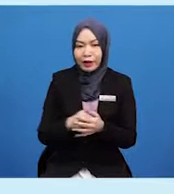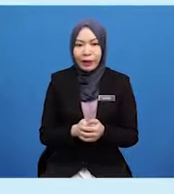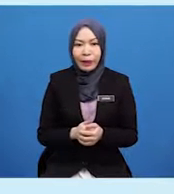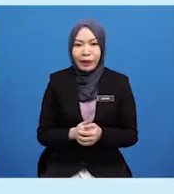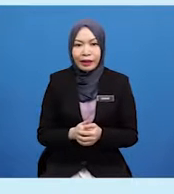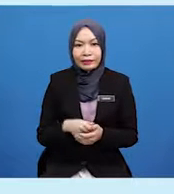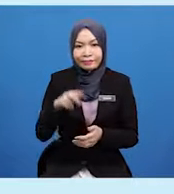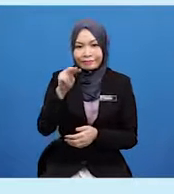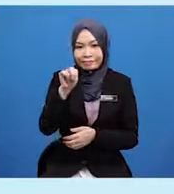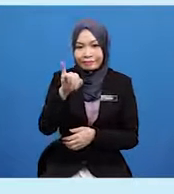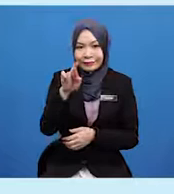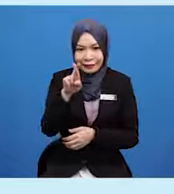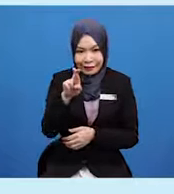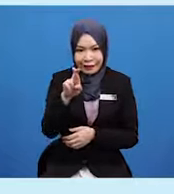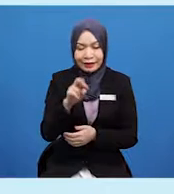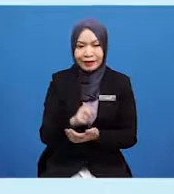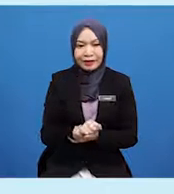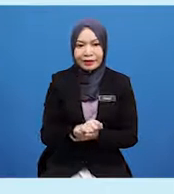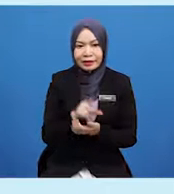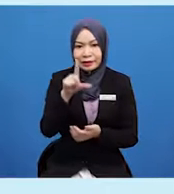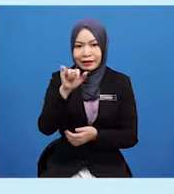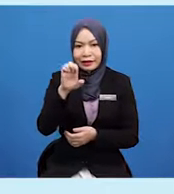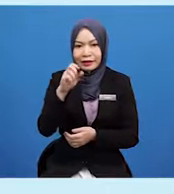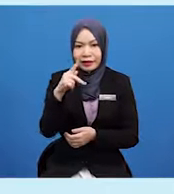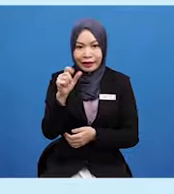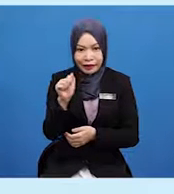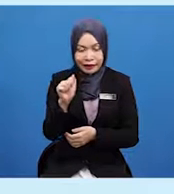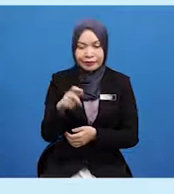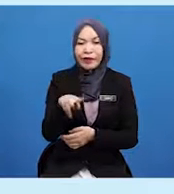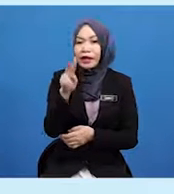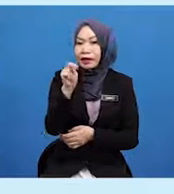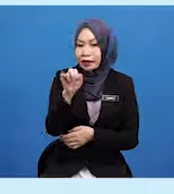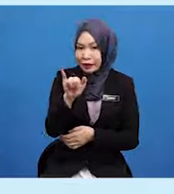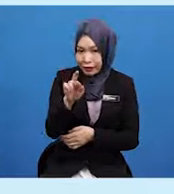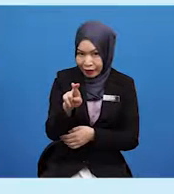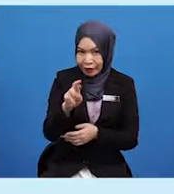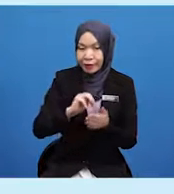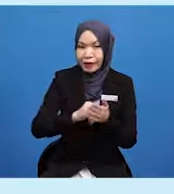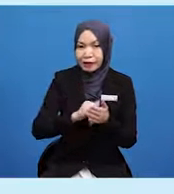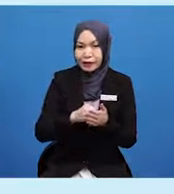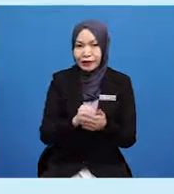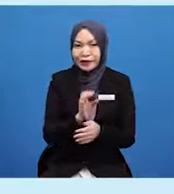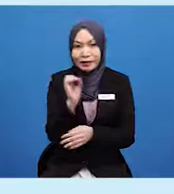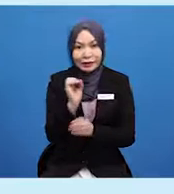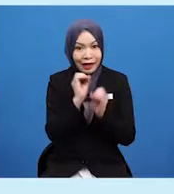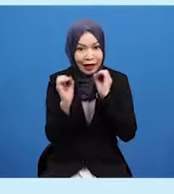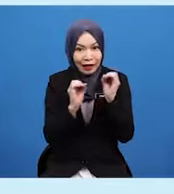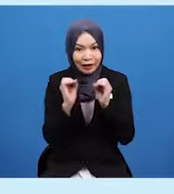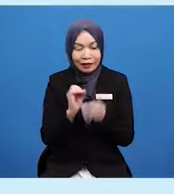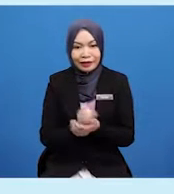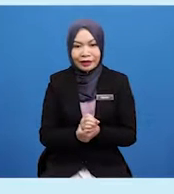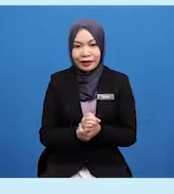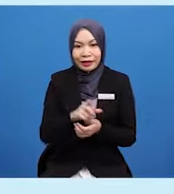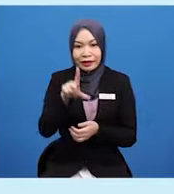near bermaksud tidak ada dan lengkap memacu tulisan oleh itu